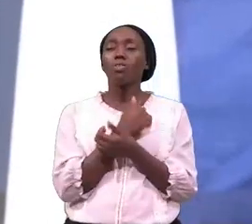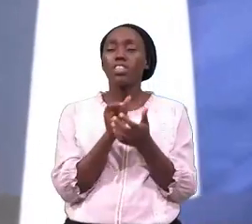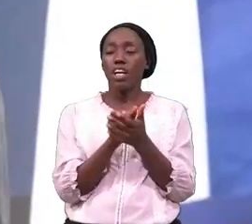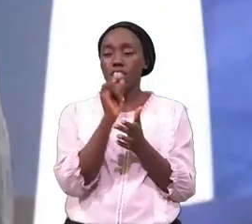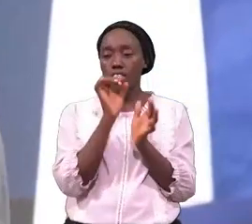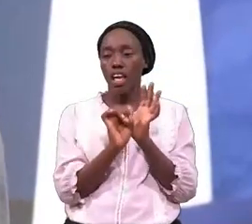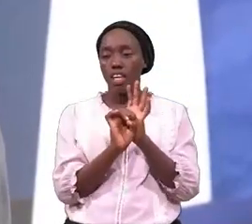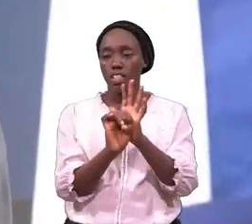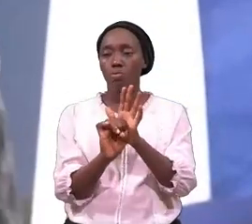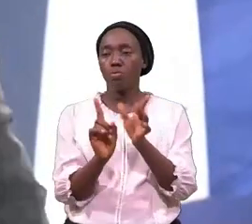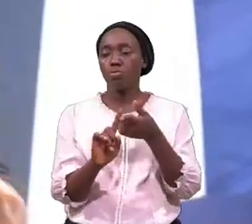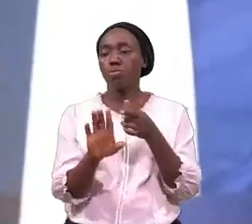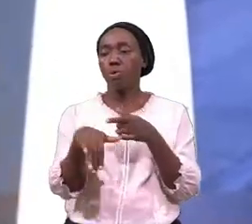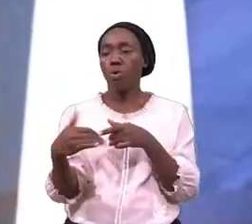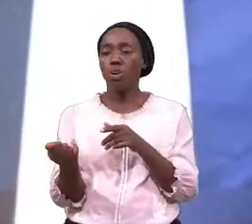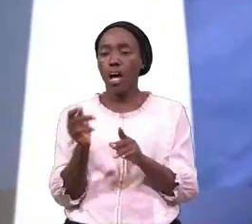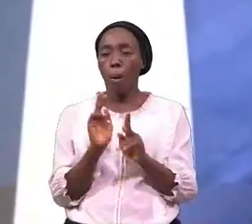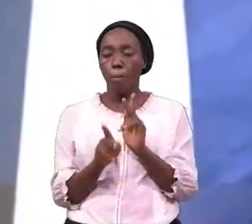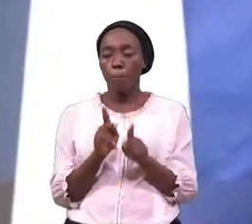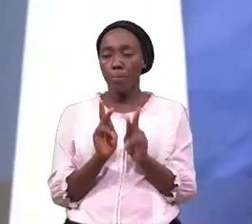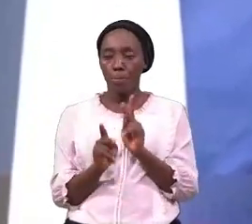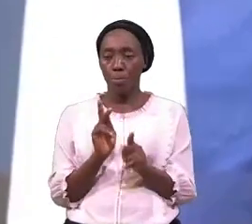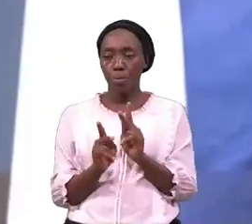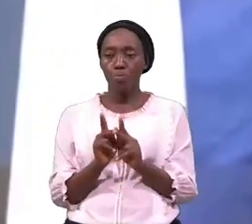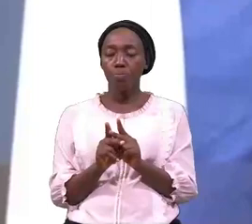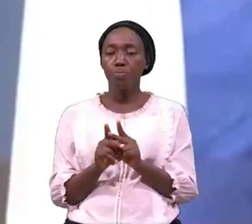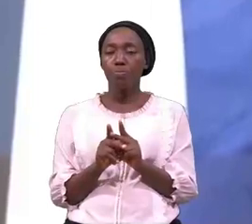l'amour qui est un exemple pour les autres.